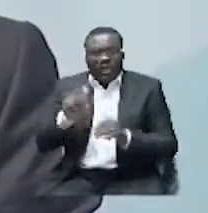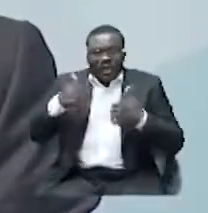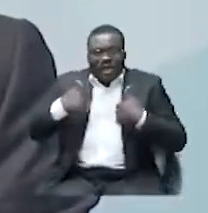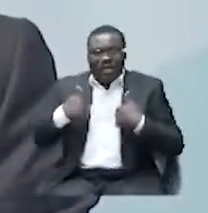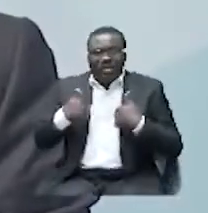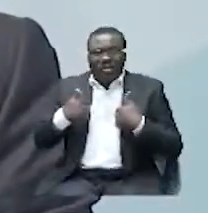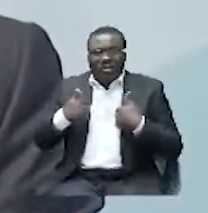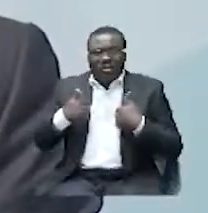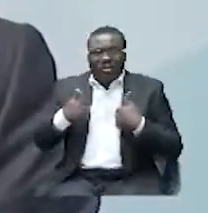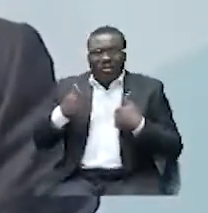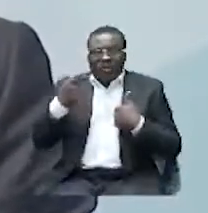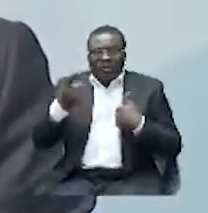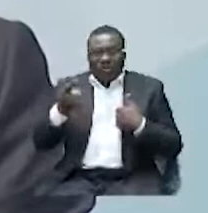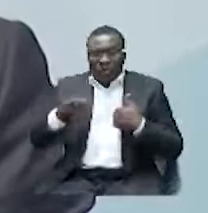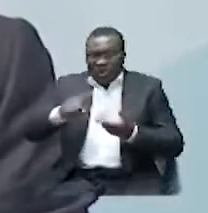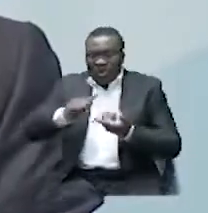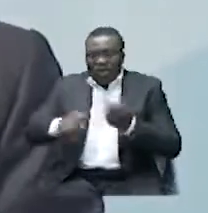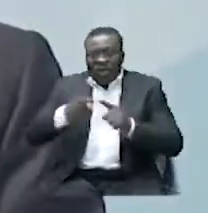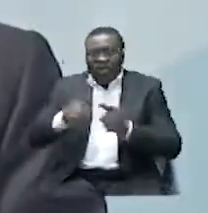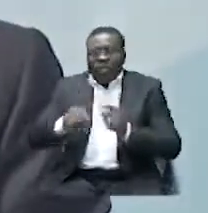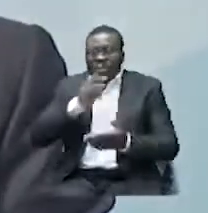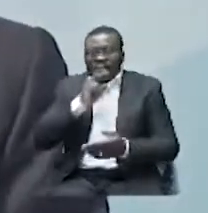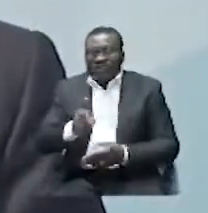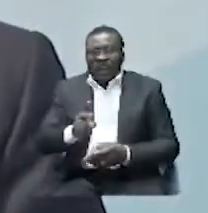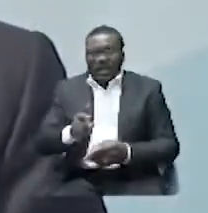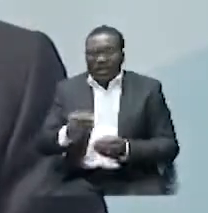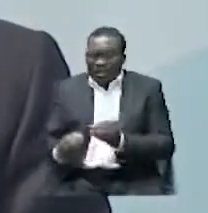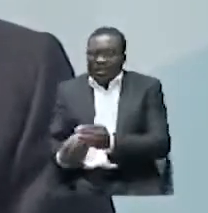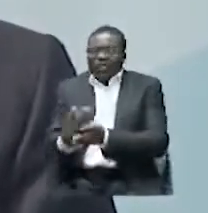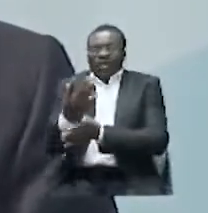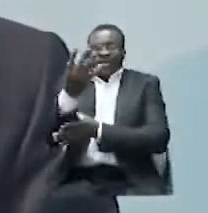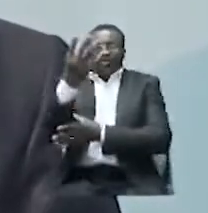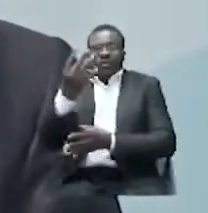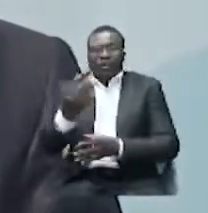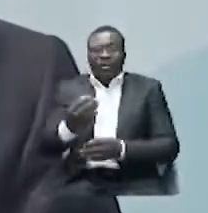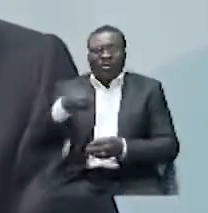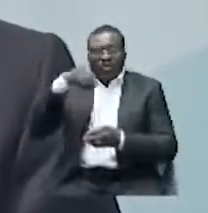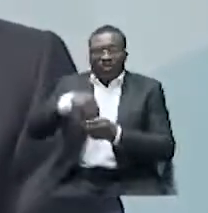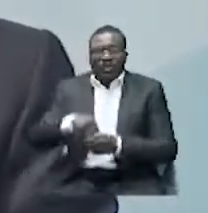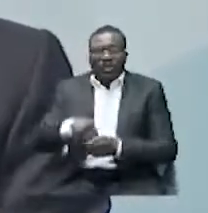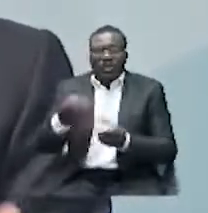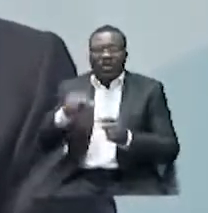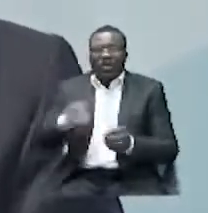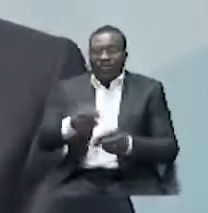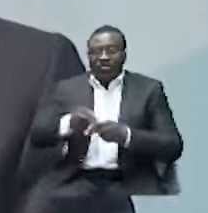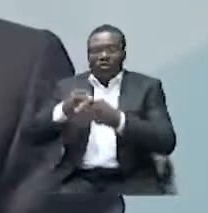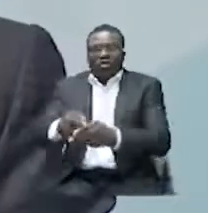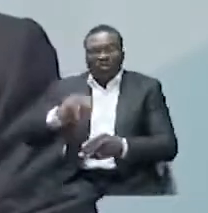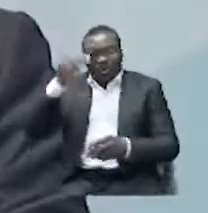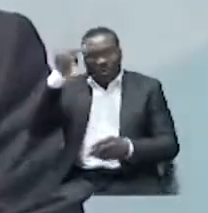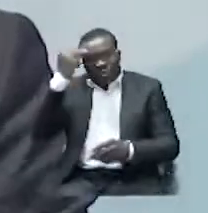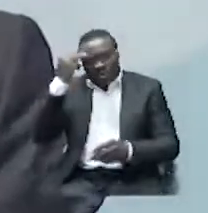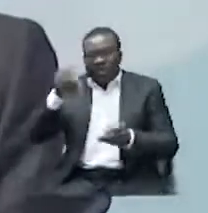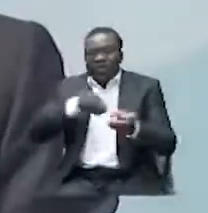a un clientélisme absolu qui se développe pendant le premier mandat. Quand on veut nommer un ministre, quand on veut nommer un